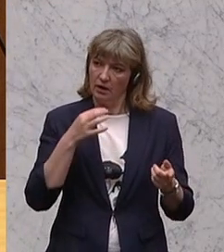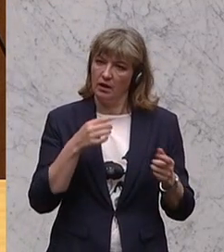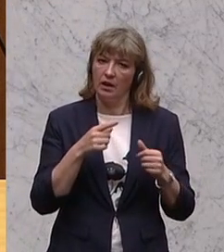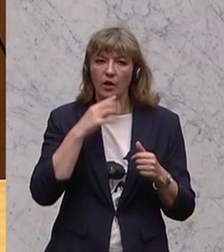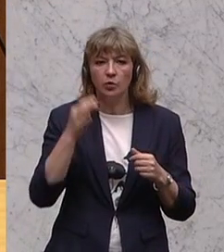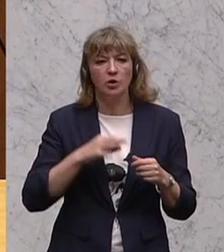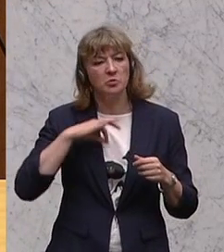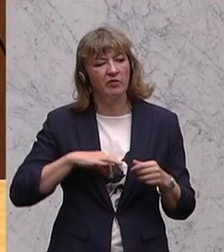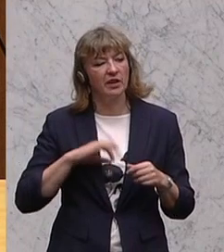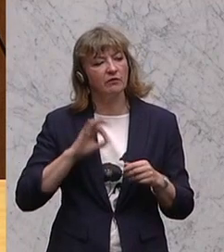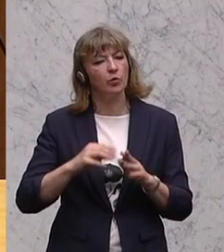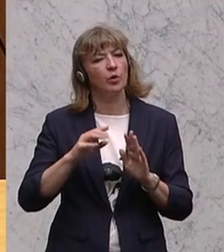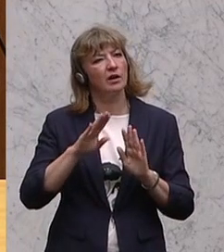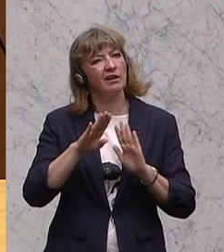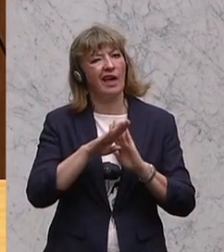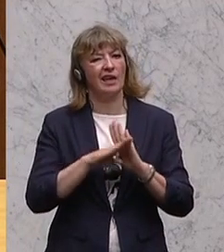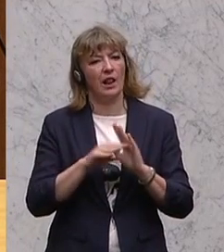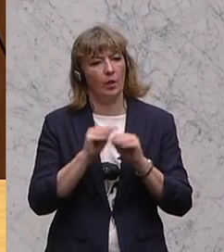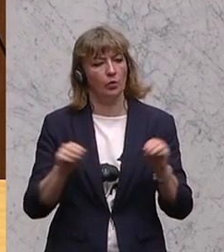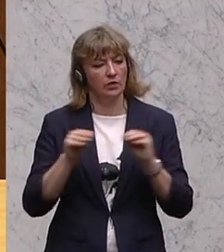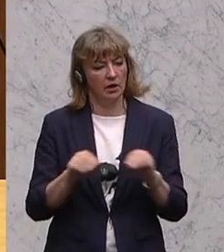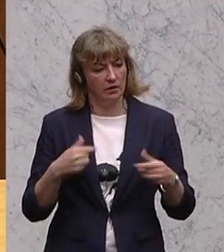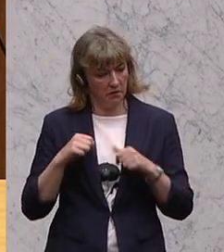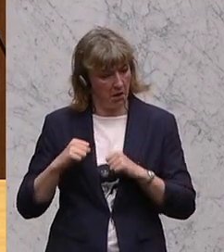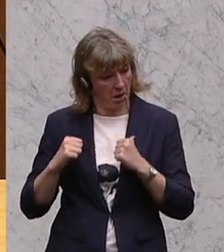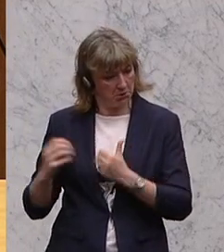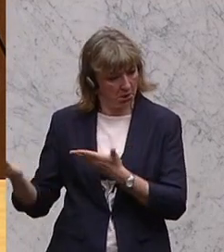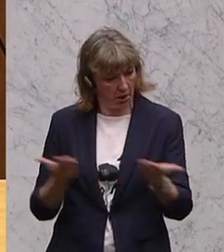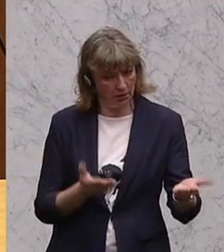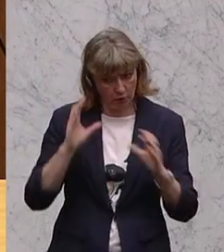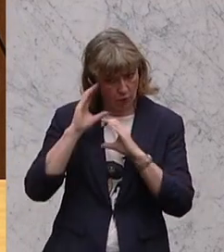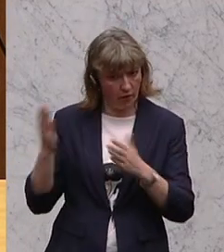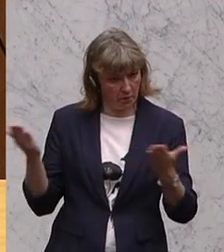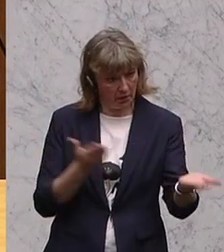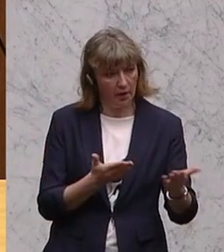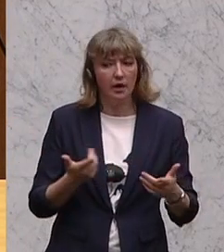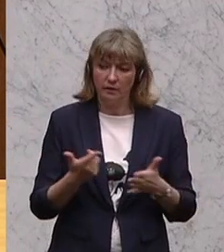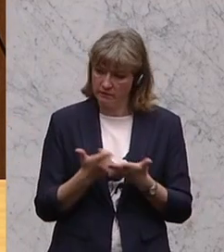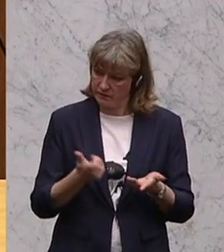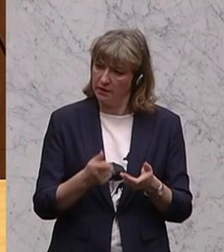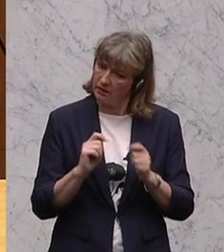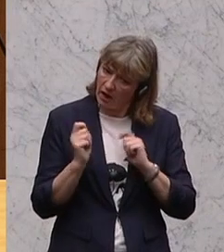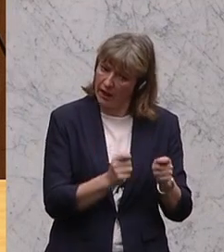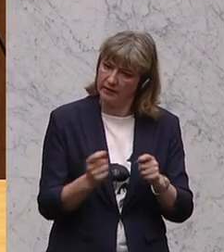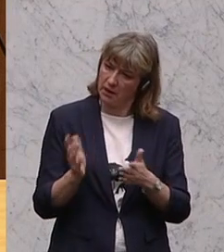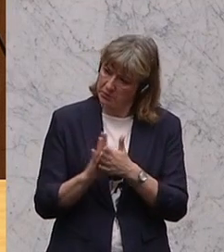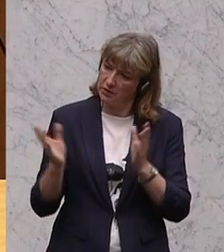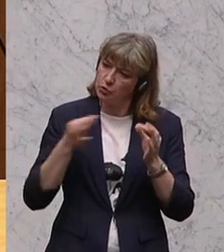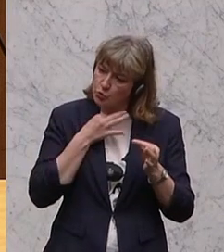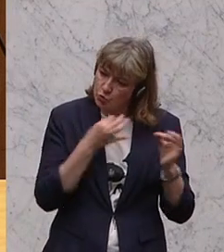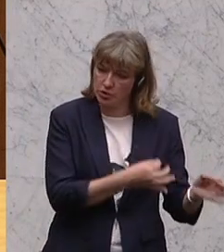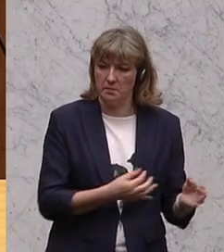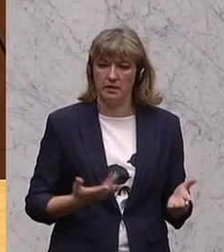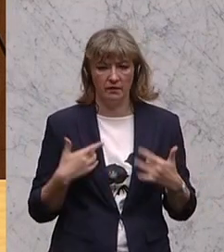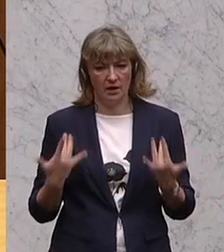der Deutschpflicht für den Regelunterricht, wo ich Sie sehr herzlich einlade, heute die ÖVP unserem Fristsetzungsantrag dahingehend zuzustimmen, dass